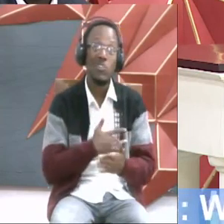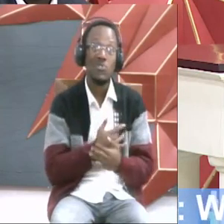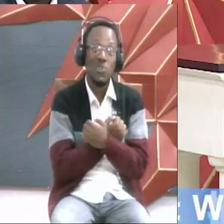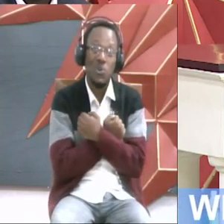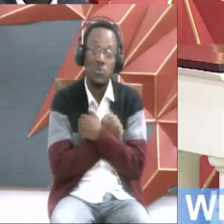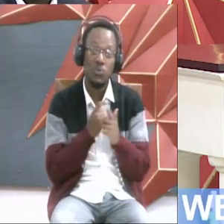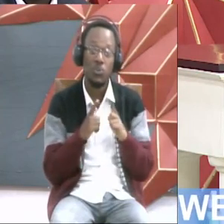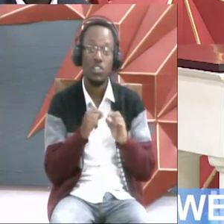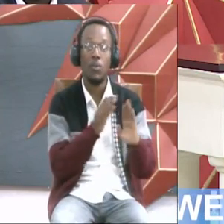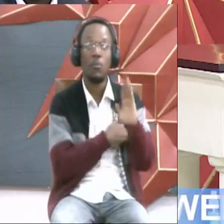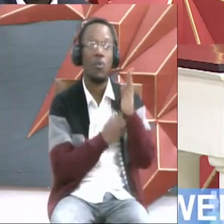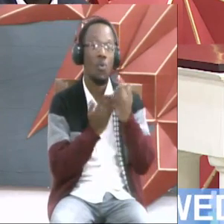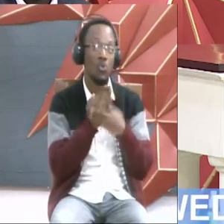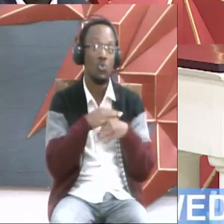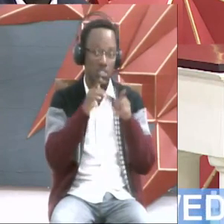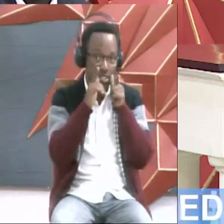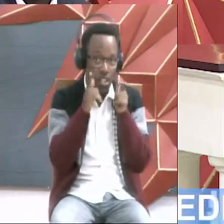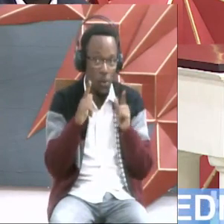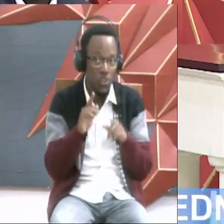Kirundi.